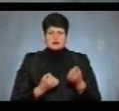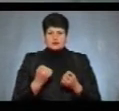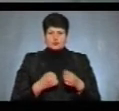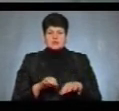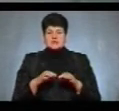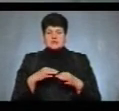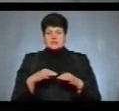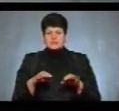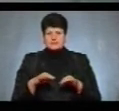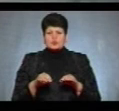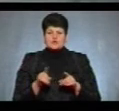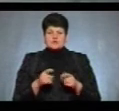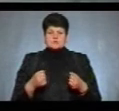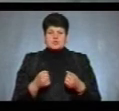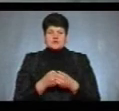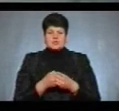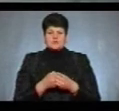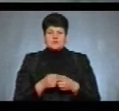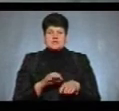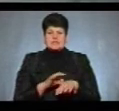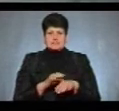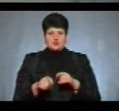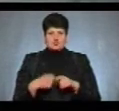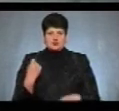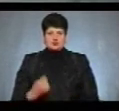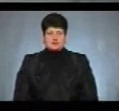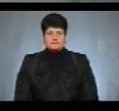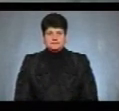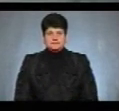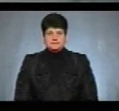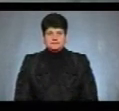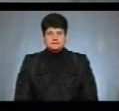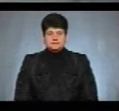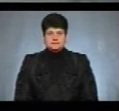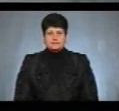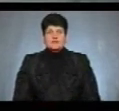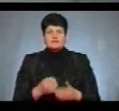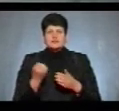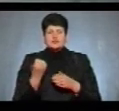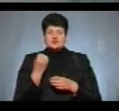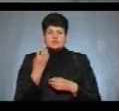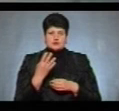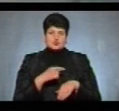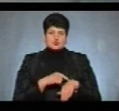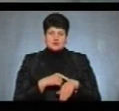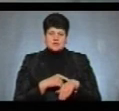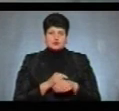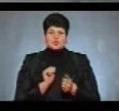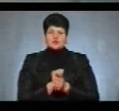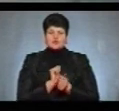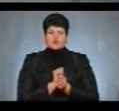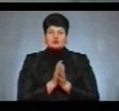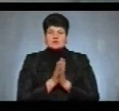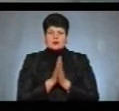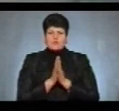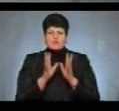транспортним засобом, що спричинило потерпілому тілесне ушкодження». Від 14-ї години пожежники гасять суху траву і очерет в